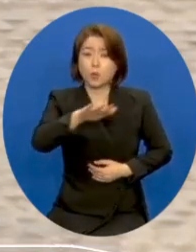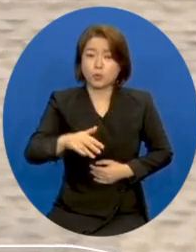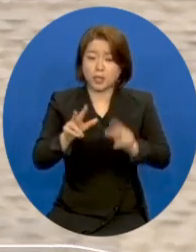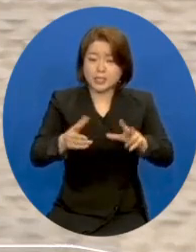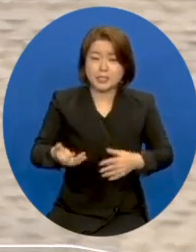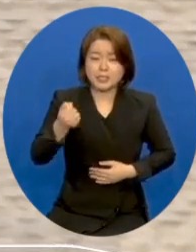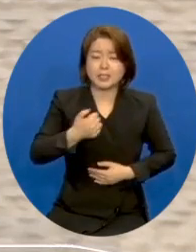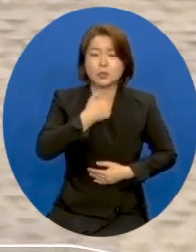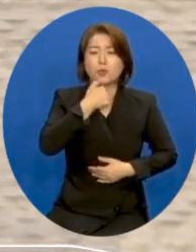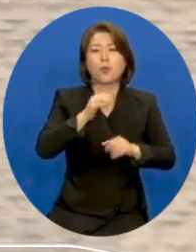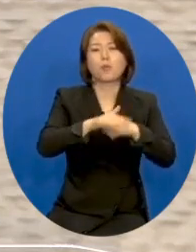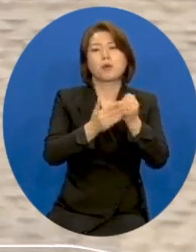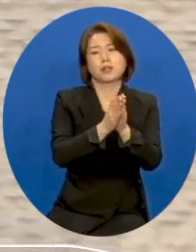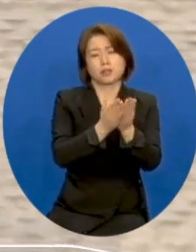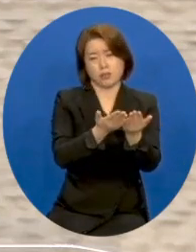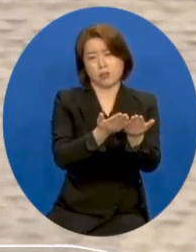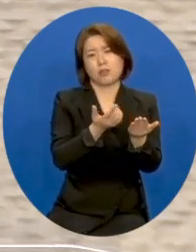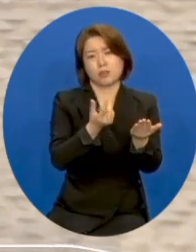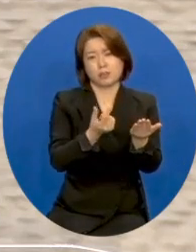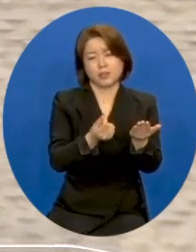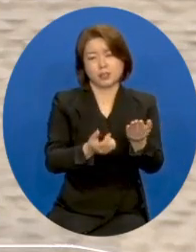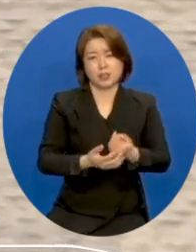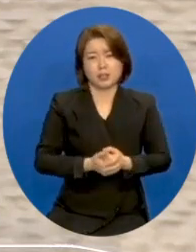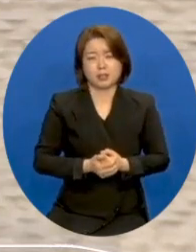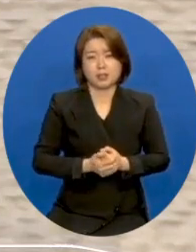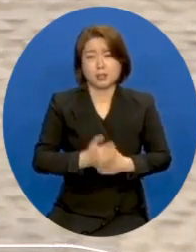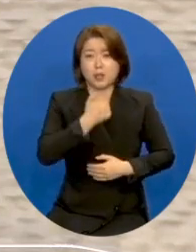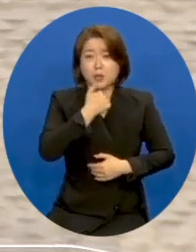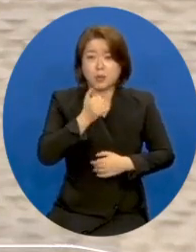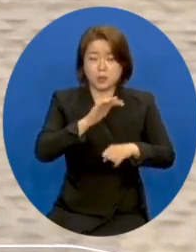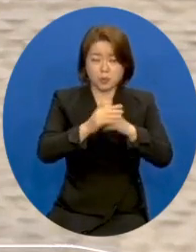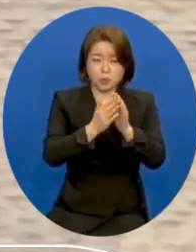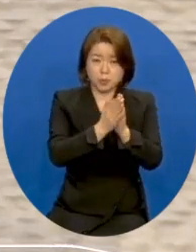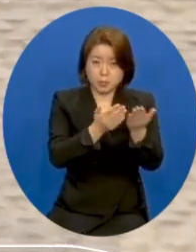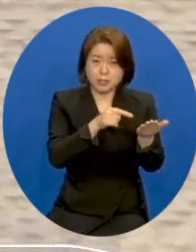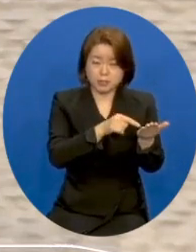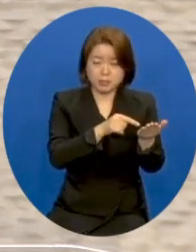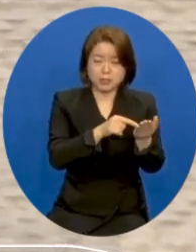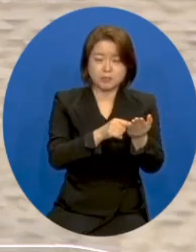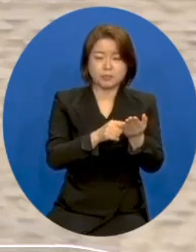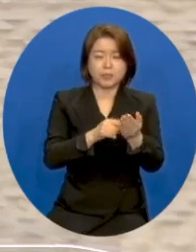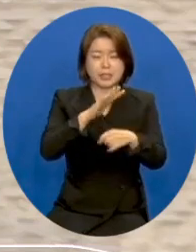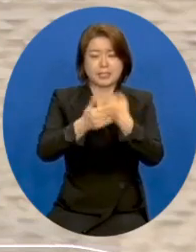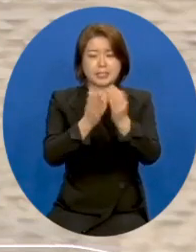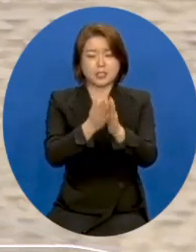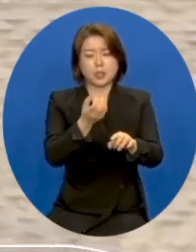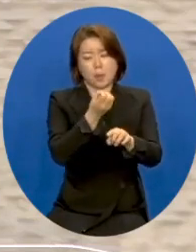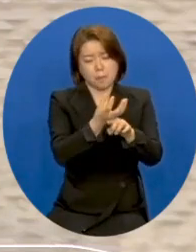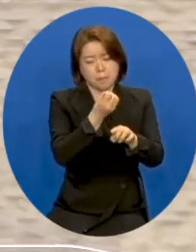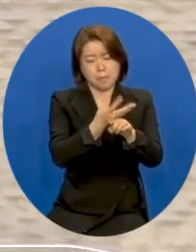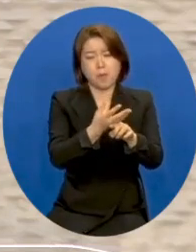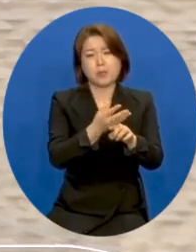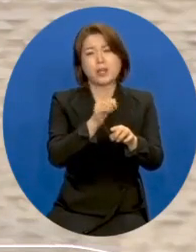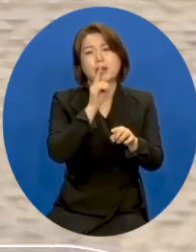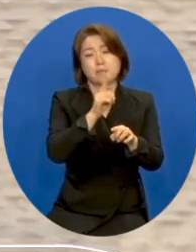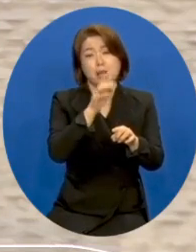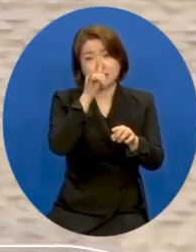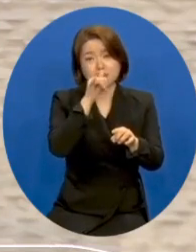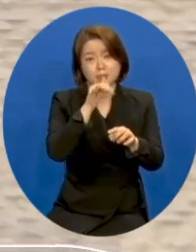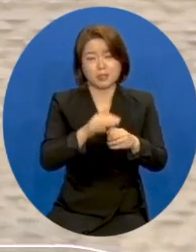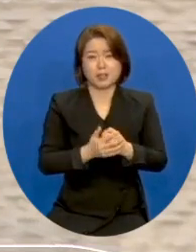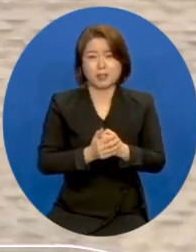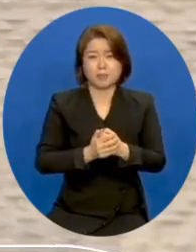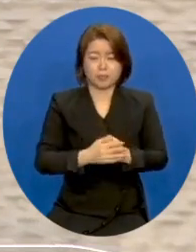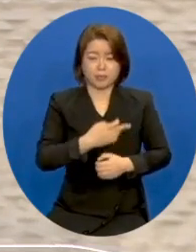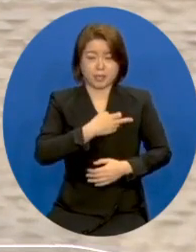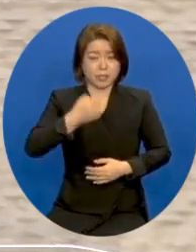있는 로마서입니다. 로마서는 성경의 보석이라고 말해지는 부분입니다.